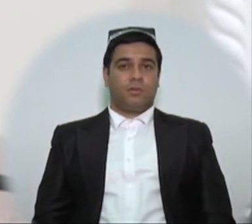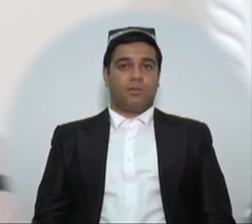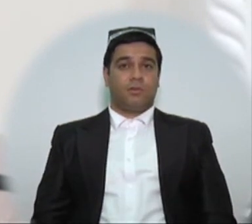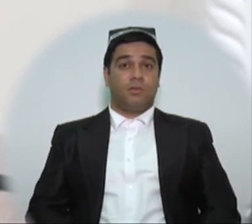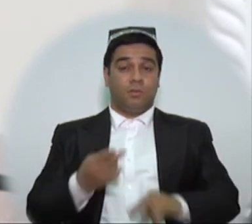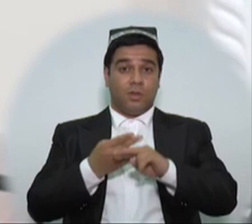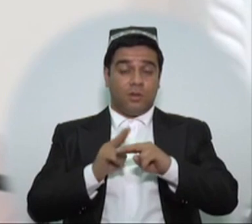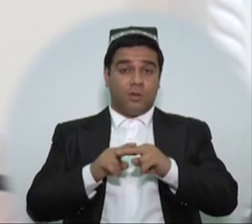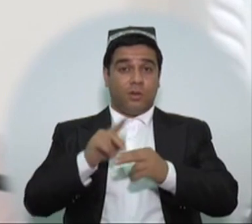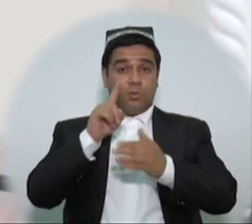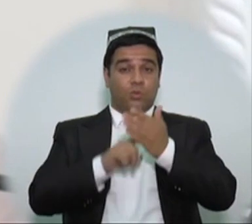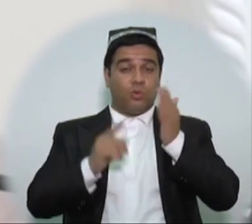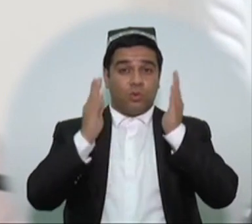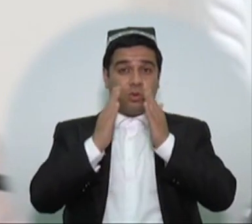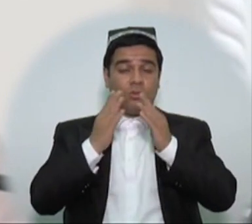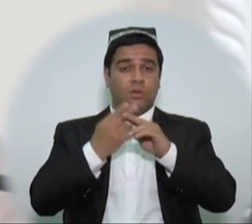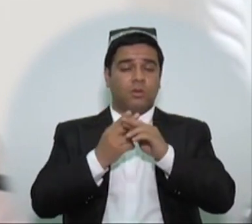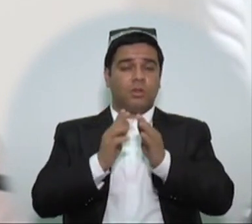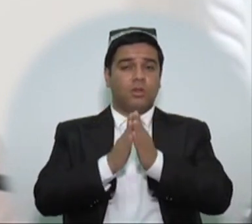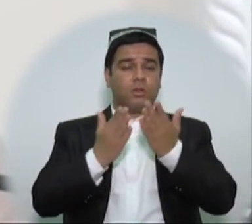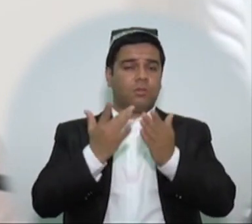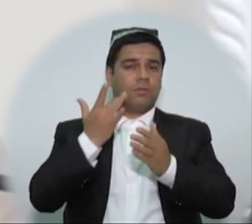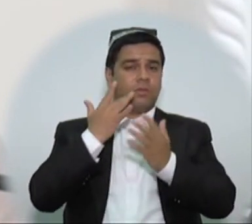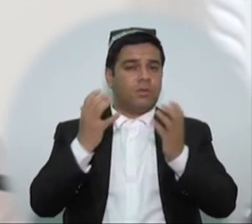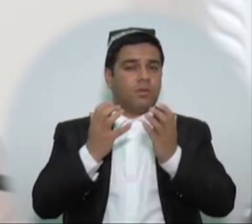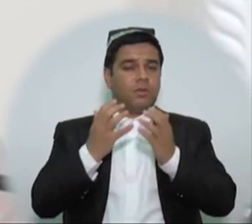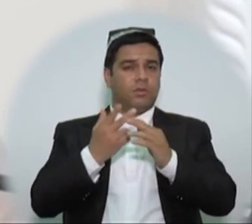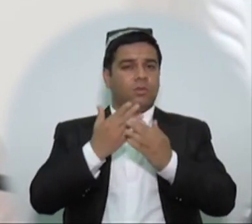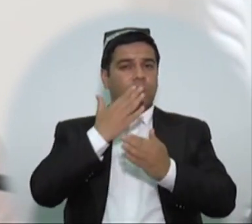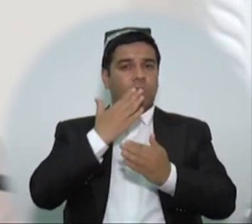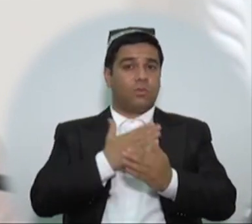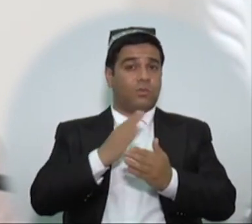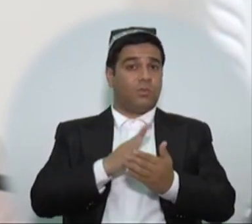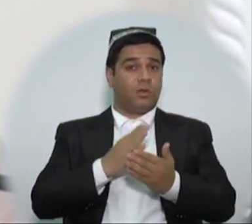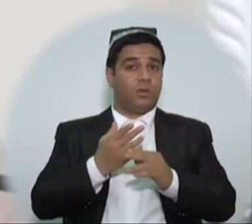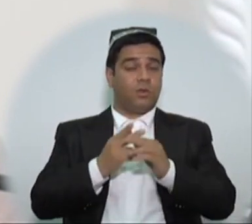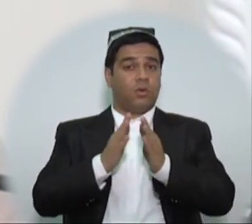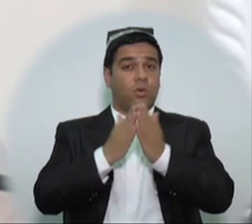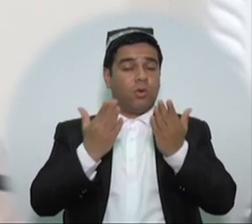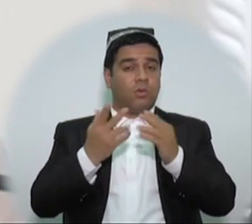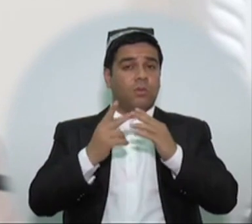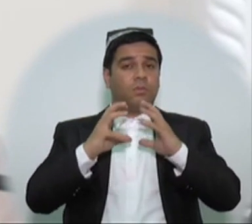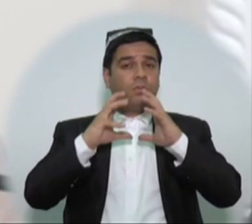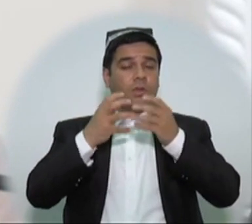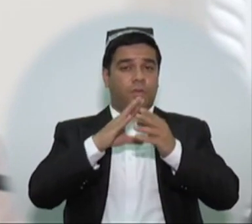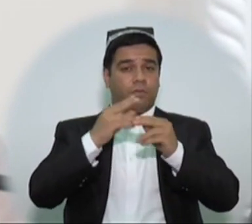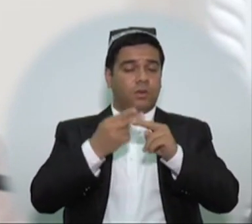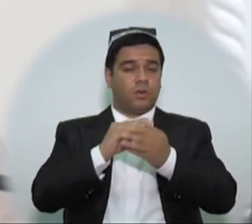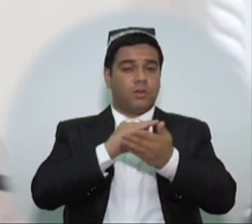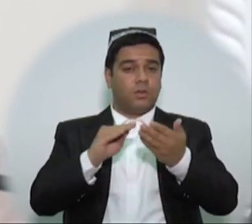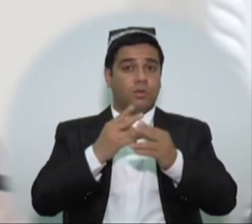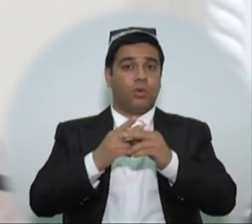Ana musulmon olami kitobni qay darajaga yetkazgan. Olamni kitobga to'g'rizib olgan.